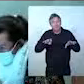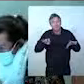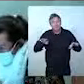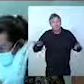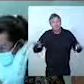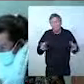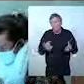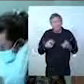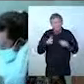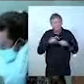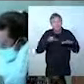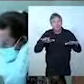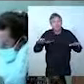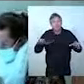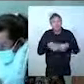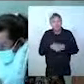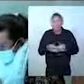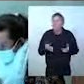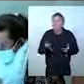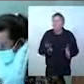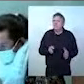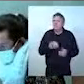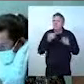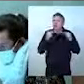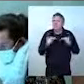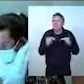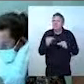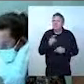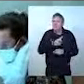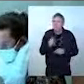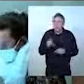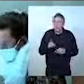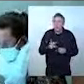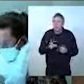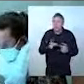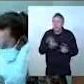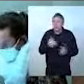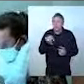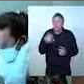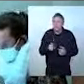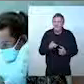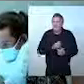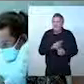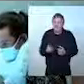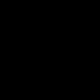nous paraît pas une décision pertinente à date pour notre ville.